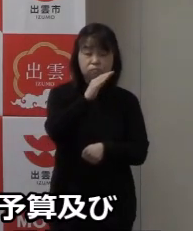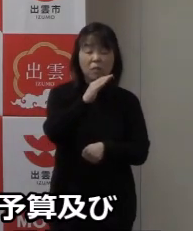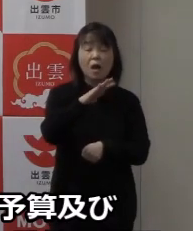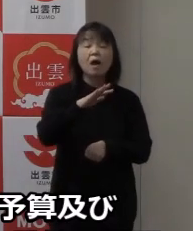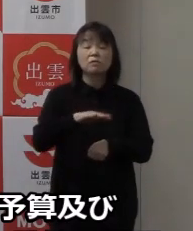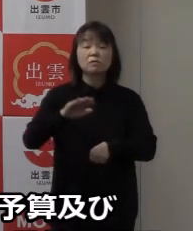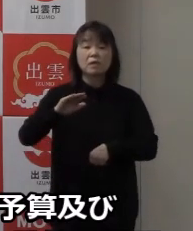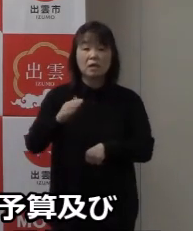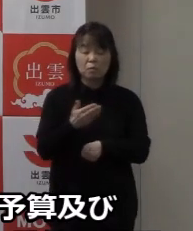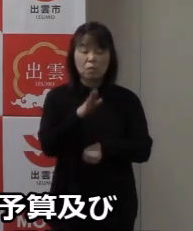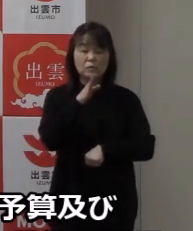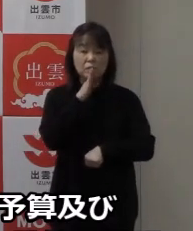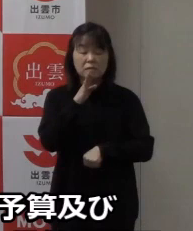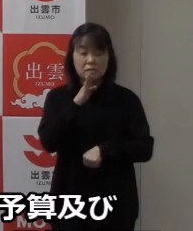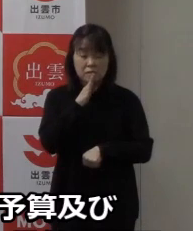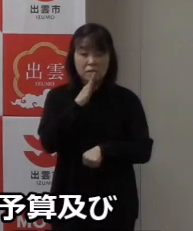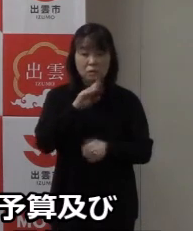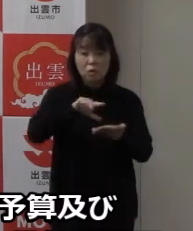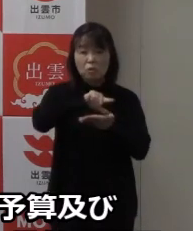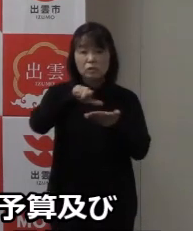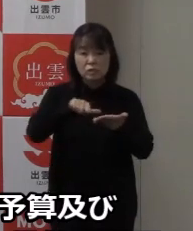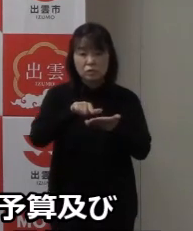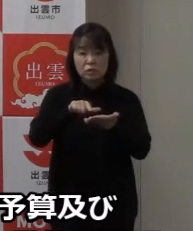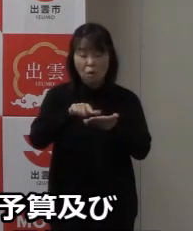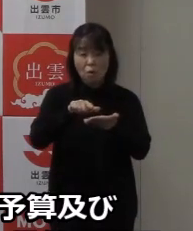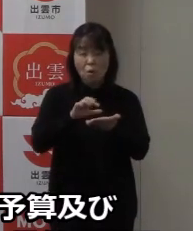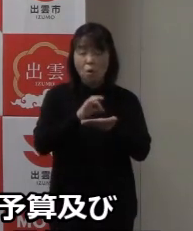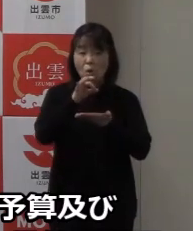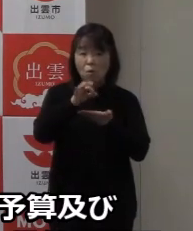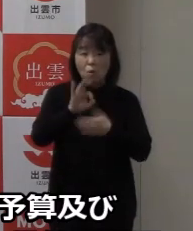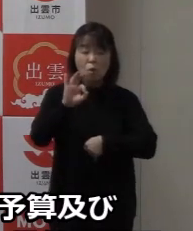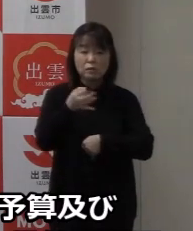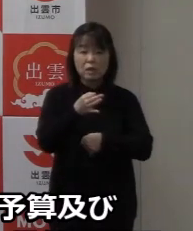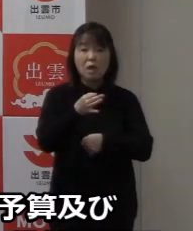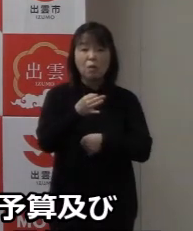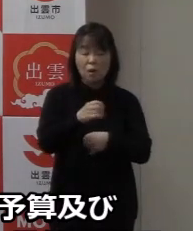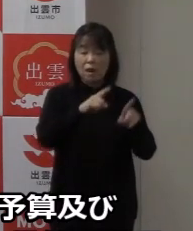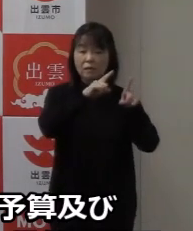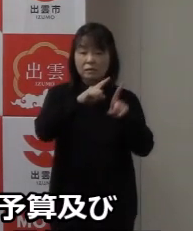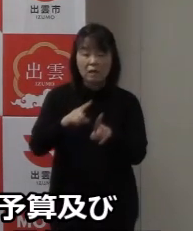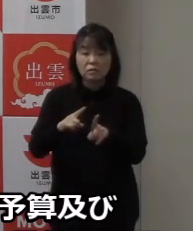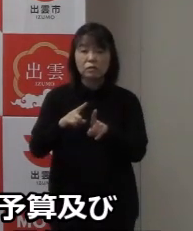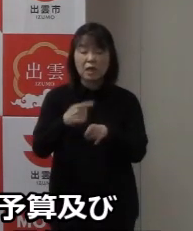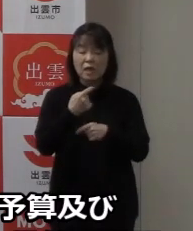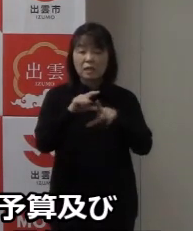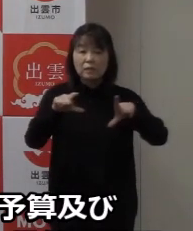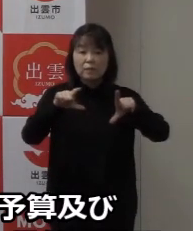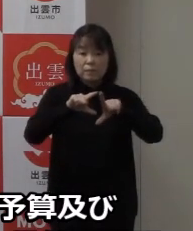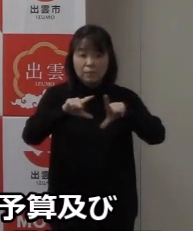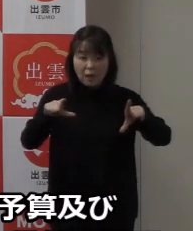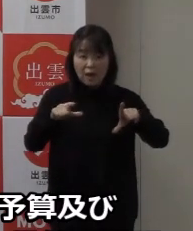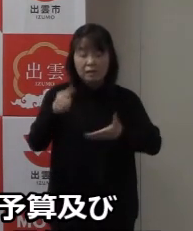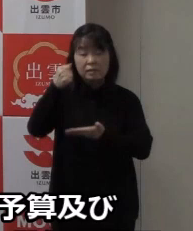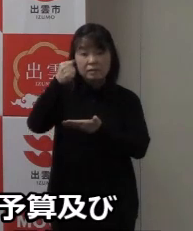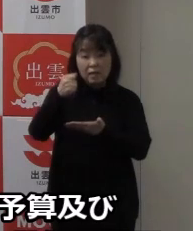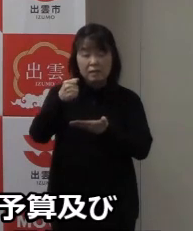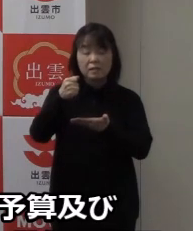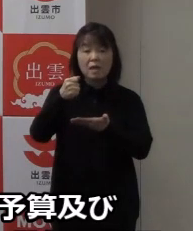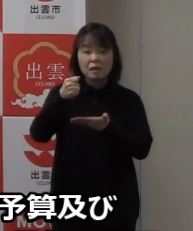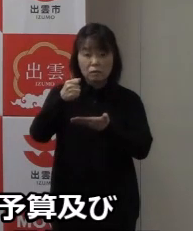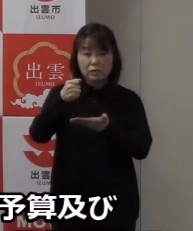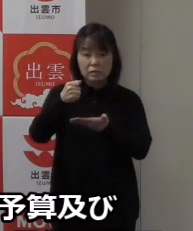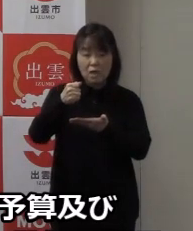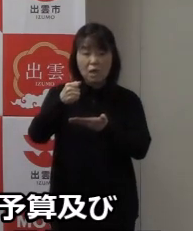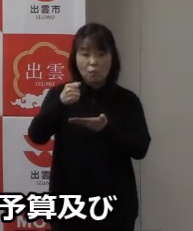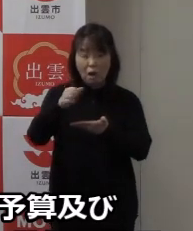の地方交付税は大幅な減となる見込みでありまして、一般財源総額としては大きな増収は期